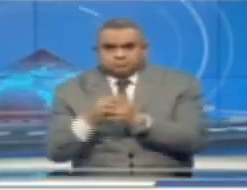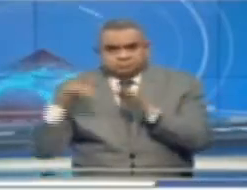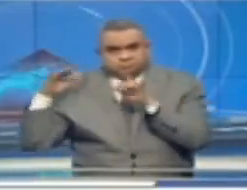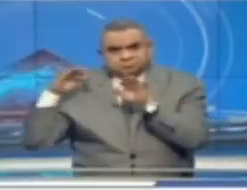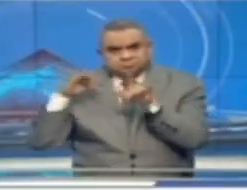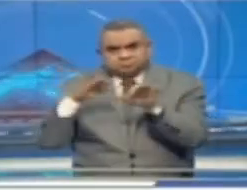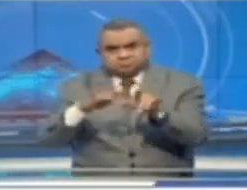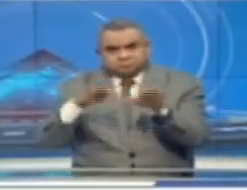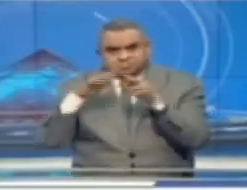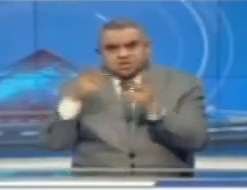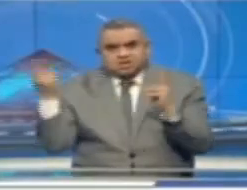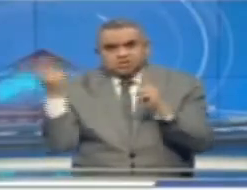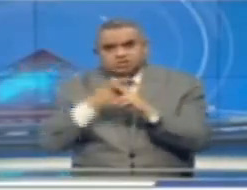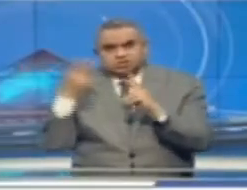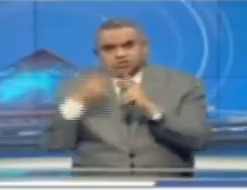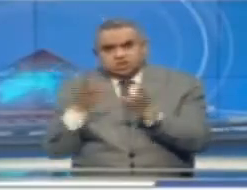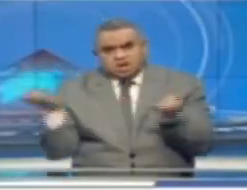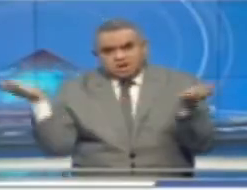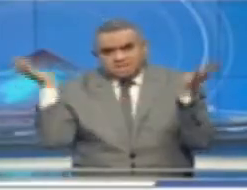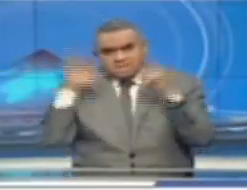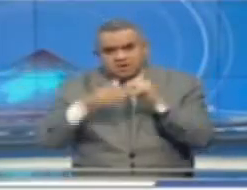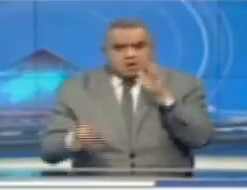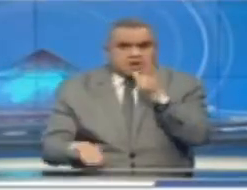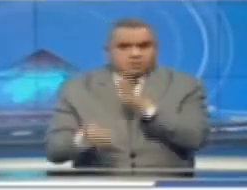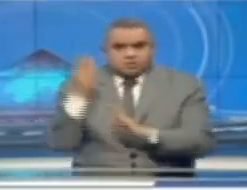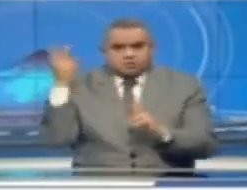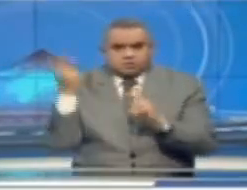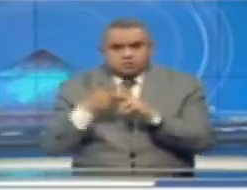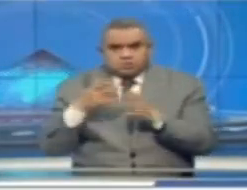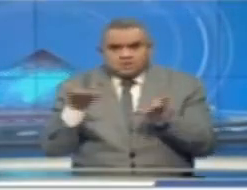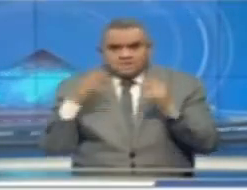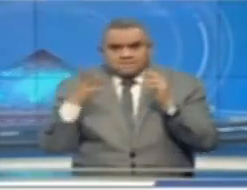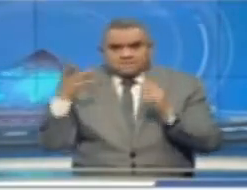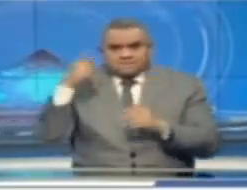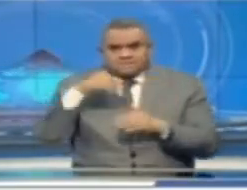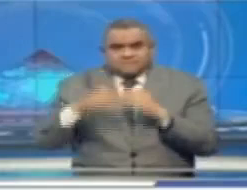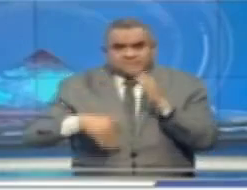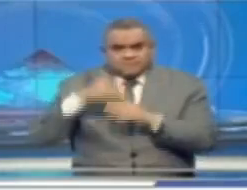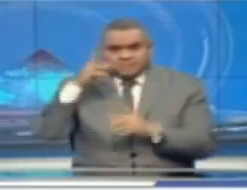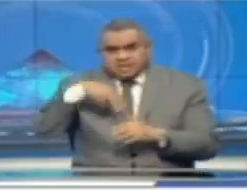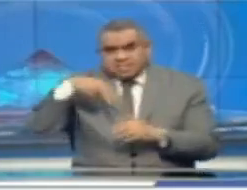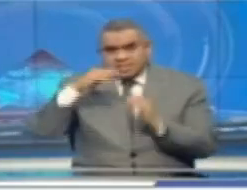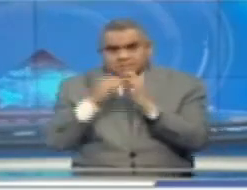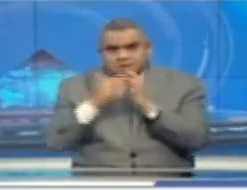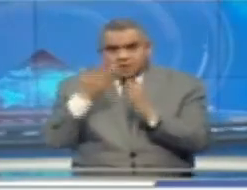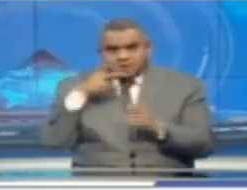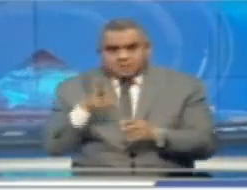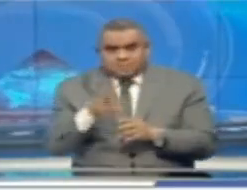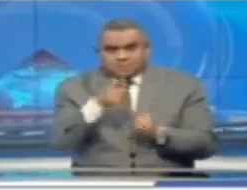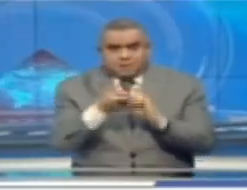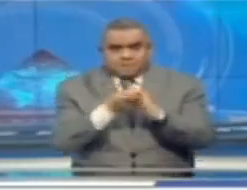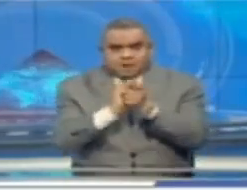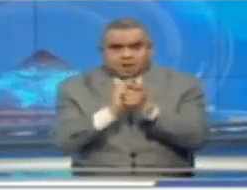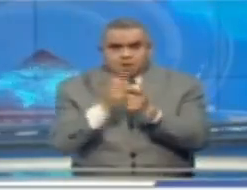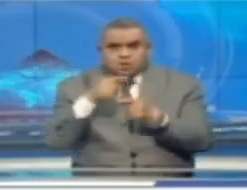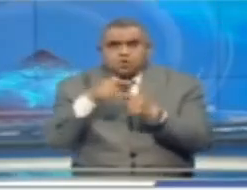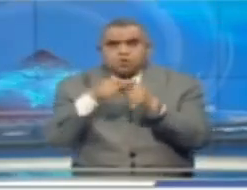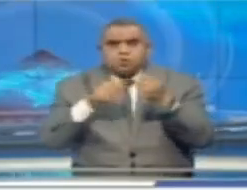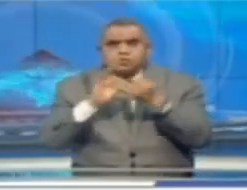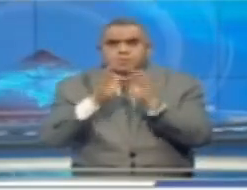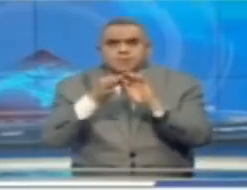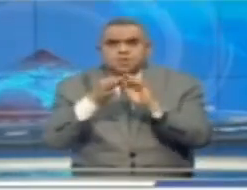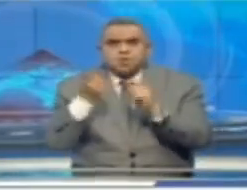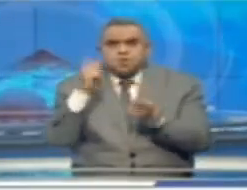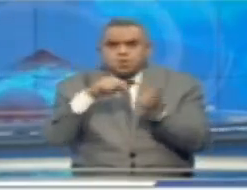إقبال متزايد من الزائرين، حيث تخطى عدد الزائرين بعد 8 أيام من افتتاح المعرض 500,000